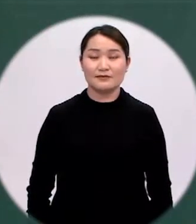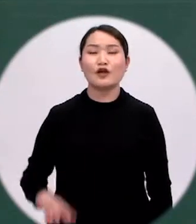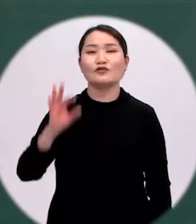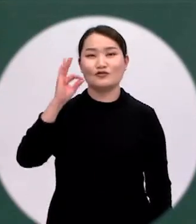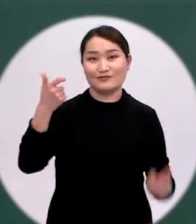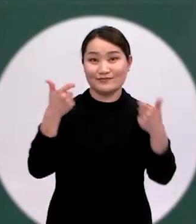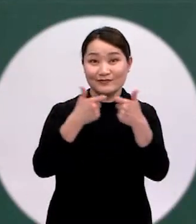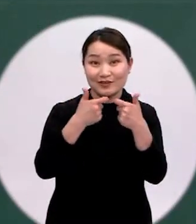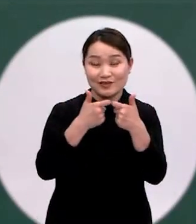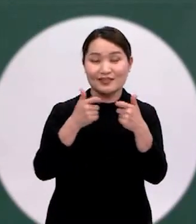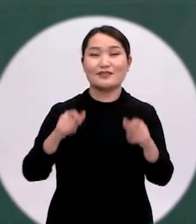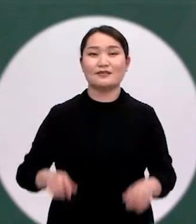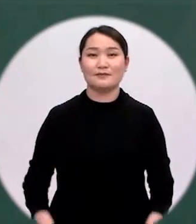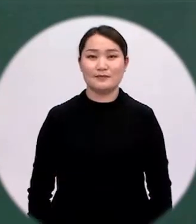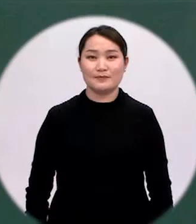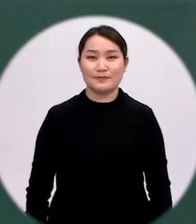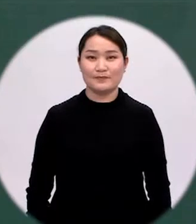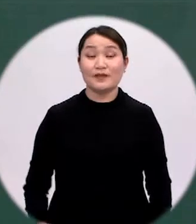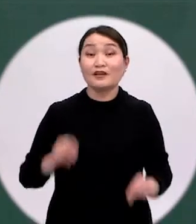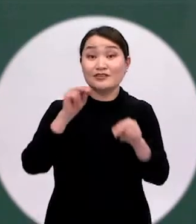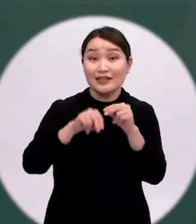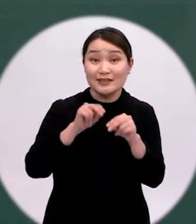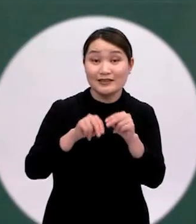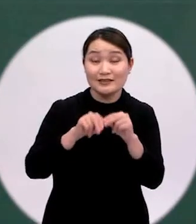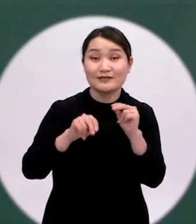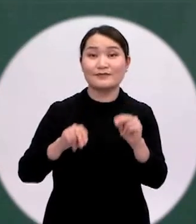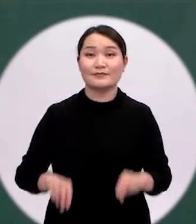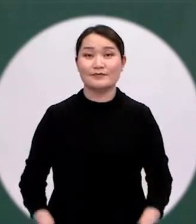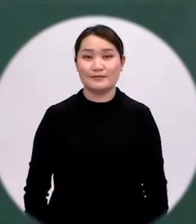зөв эвлүүлжээ. За бүгдээрээ шалгая.